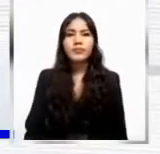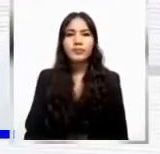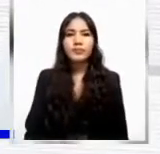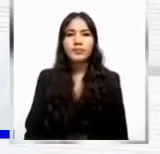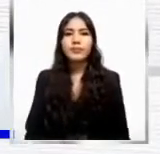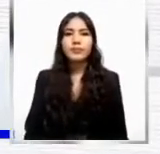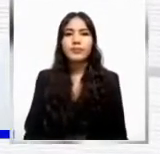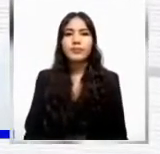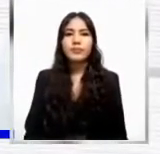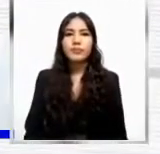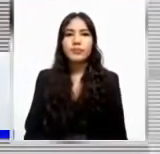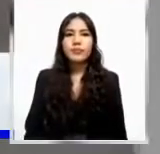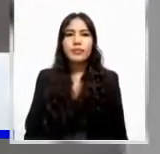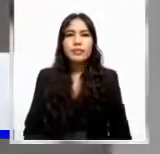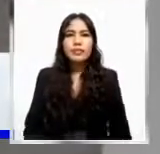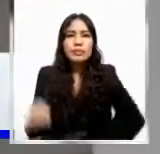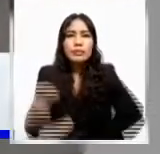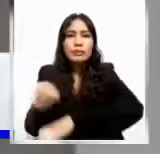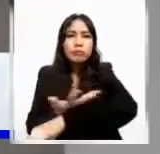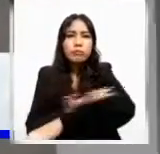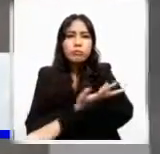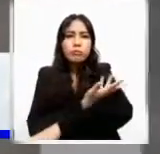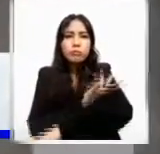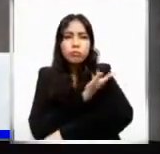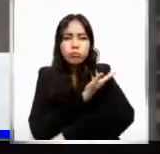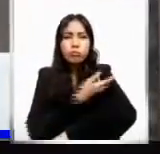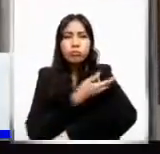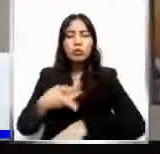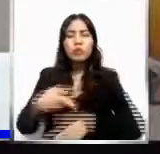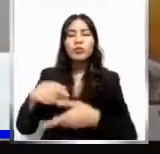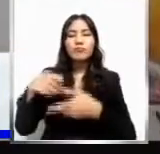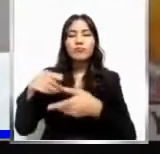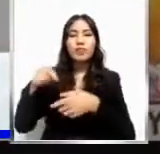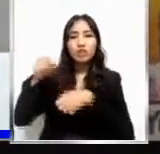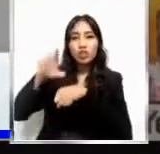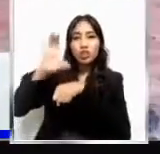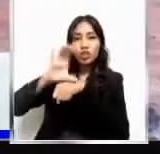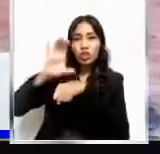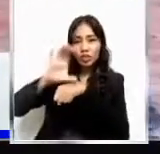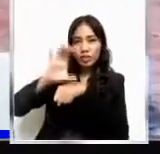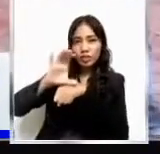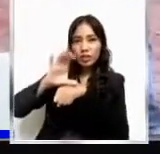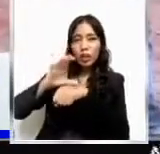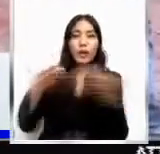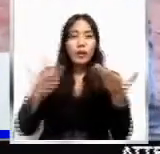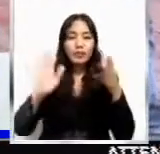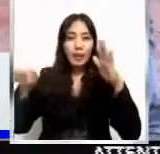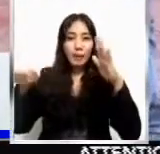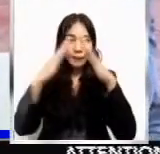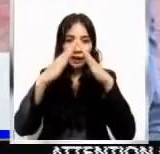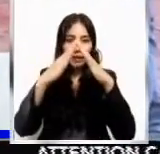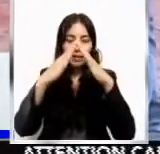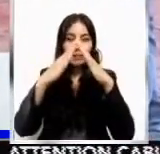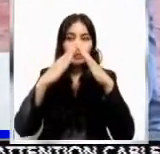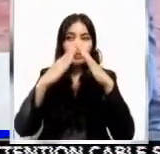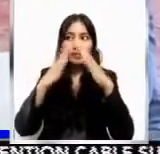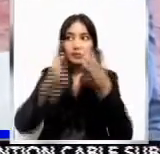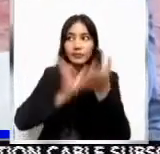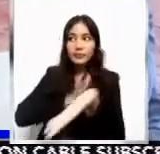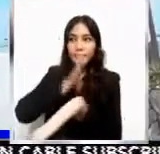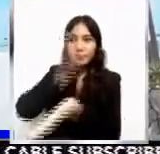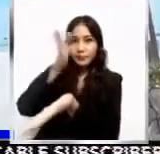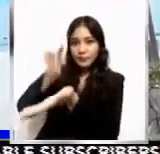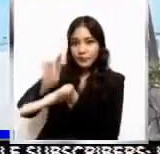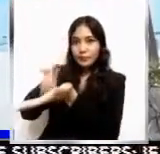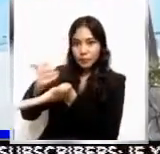Kinilabutan ng gusto ang mga parokyano ng St. Padre Pio Church sa Legazpi City, Albay. Nang pagpunta nila kamakailan sa naturang